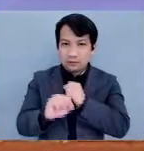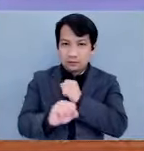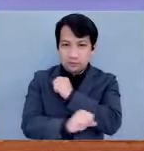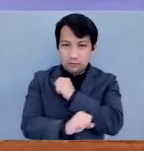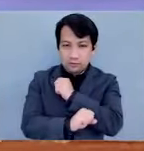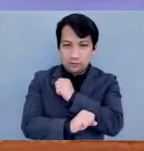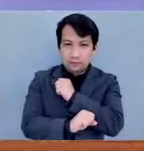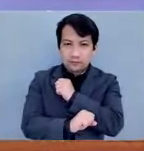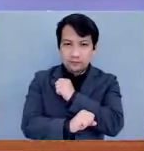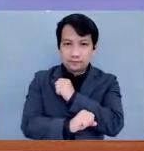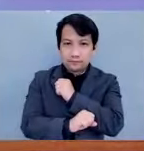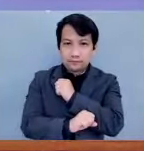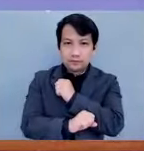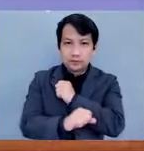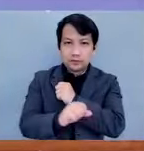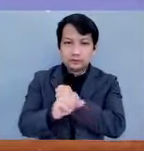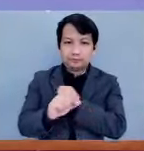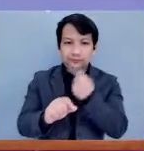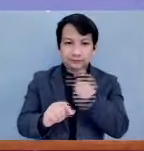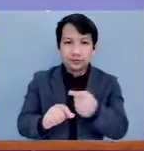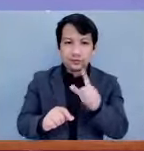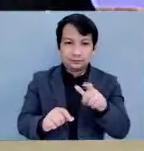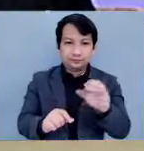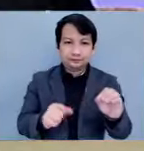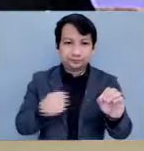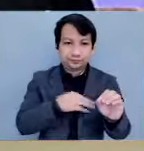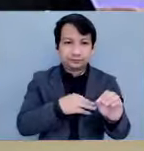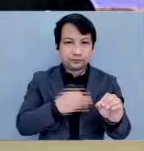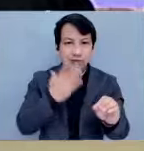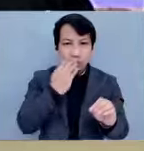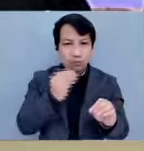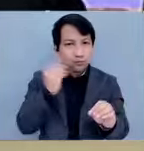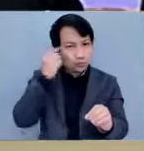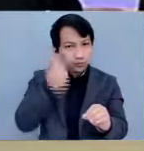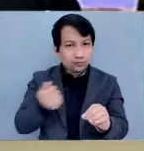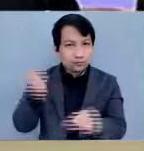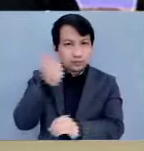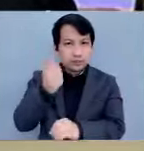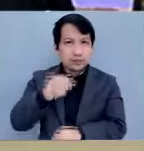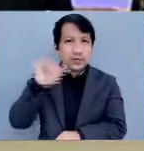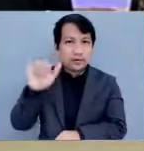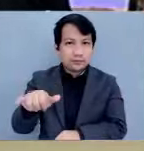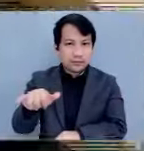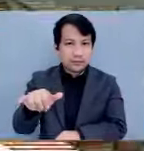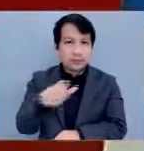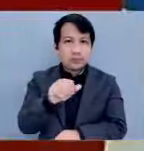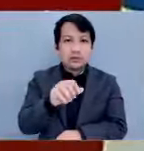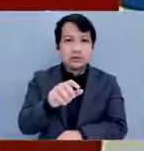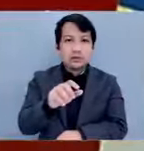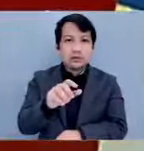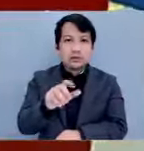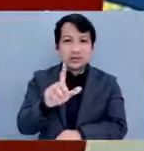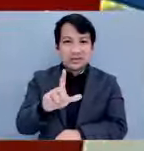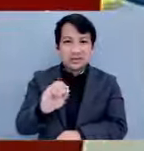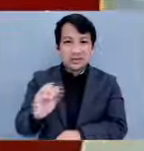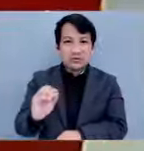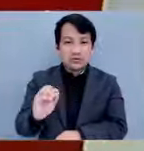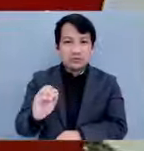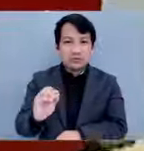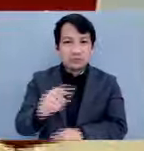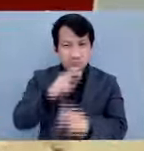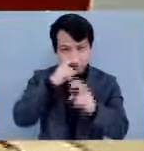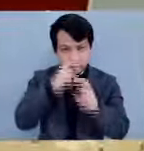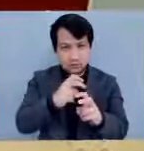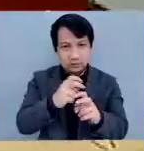LTO employees. Patuloy naman ang paghahanap sa mastermind na nag-absence without leave o awol na raw sa LTO. Hinigpitan na ang seguridad sa planta